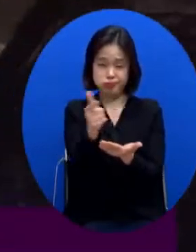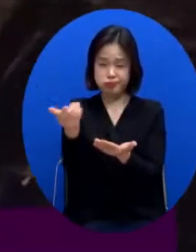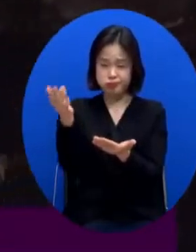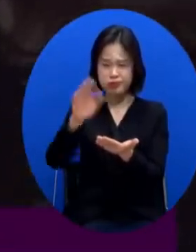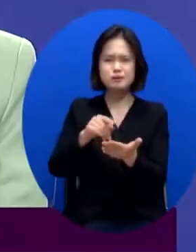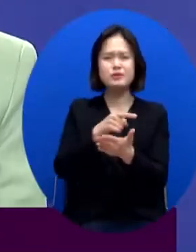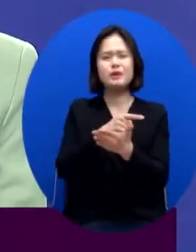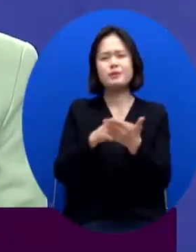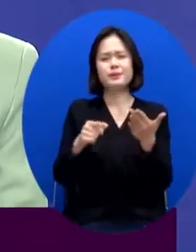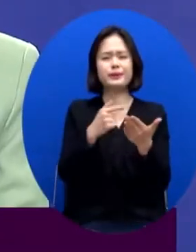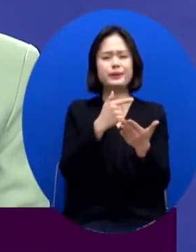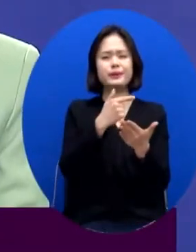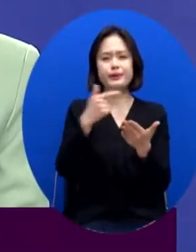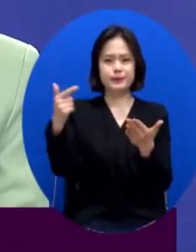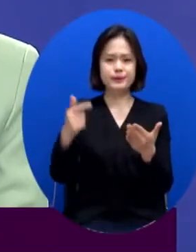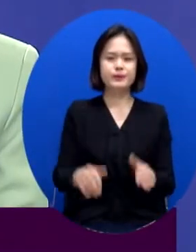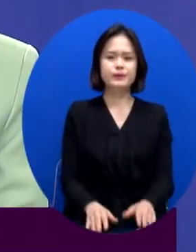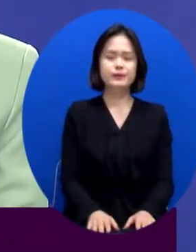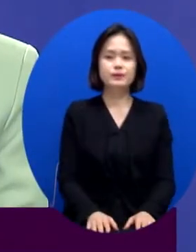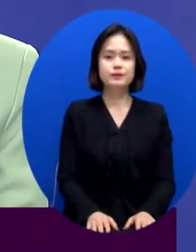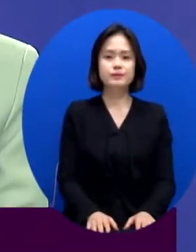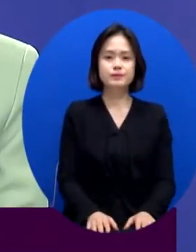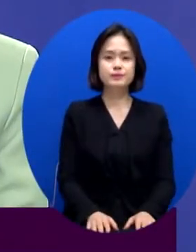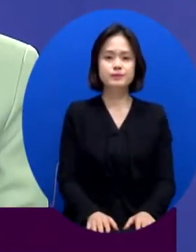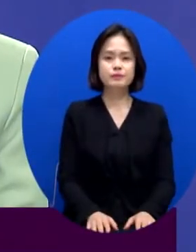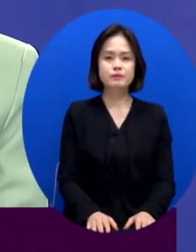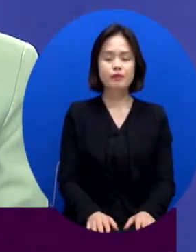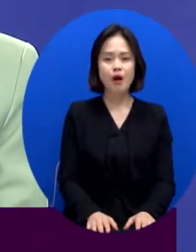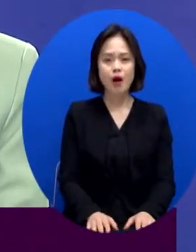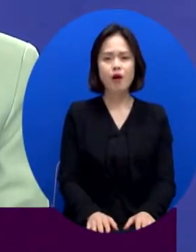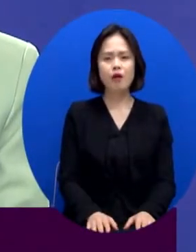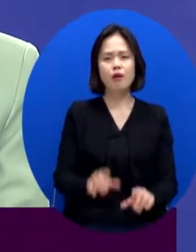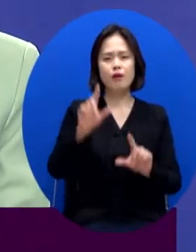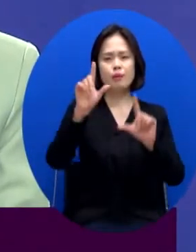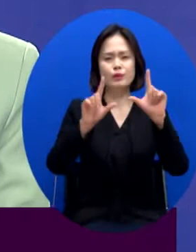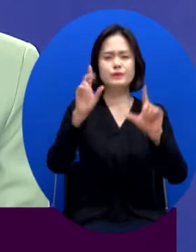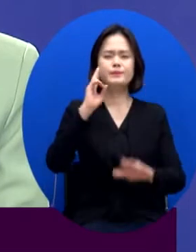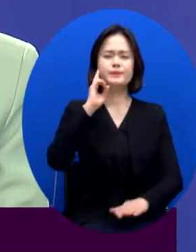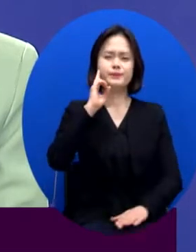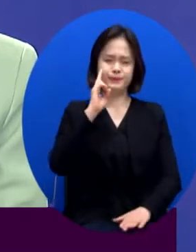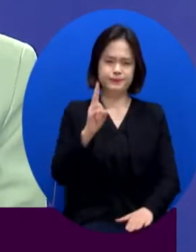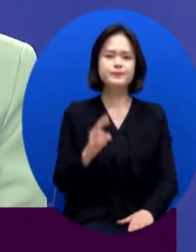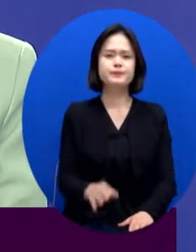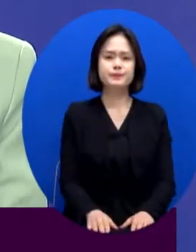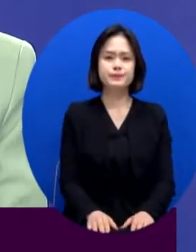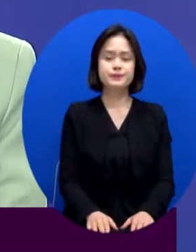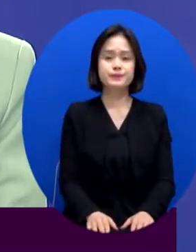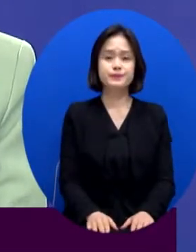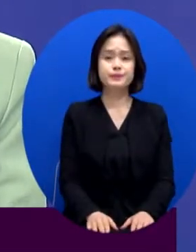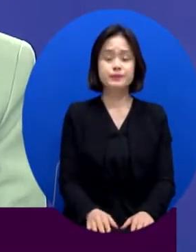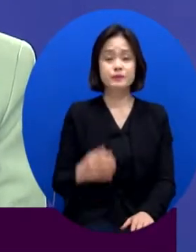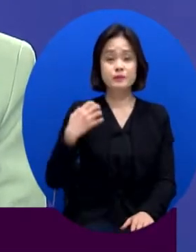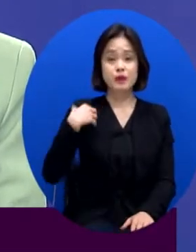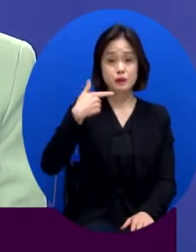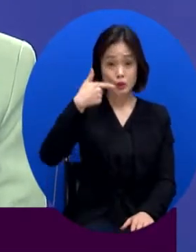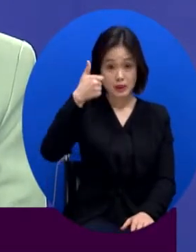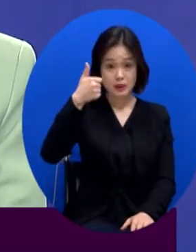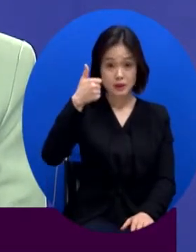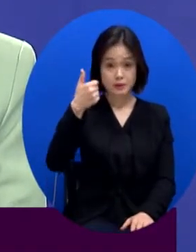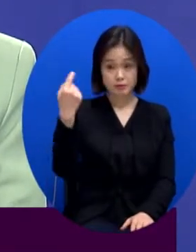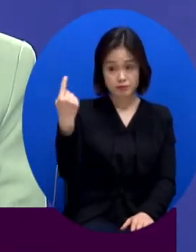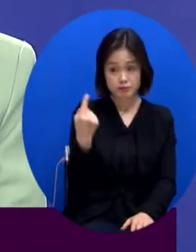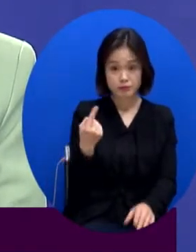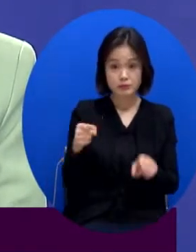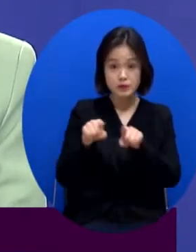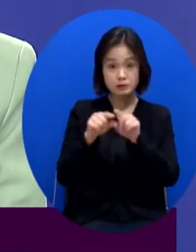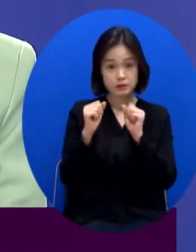있습니다. 네, 지금 보기에도 많이 심각해 보입니다. 지금 흥덕교회 목사님과 함께